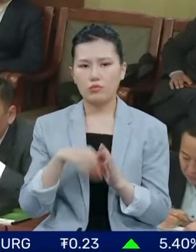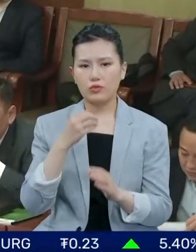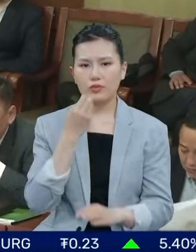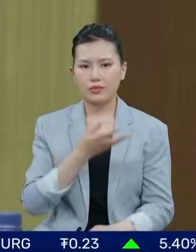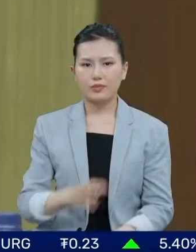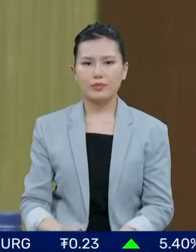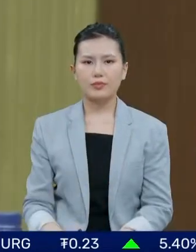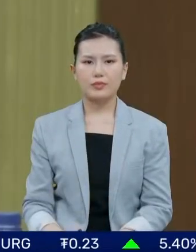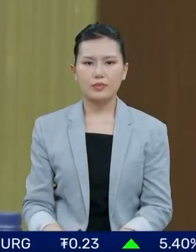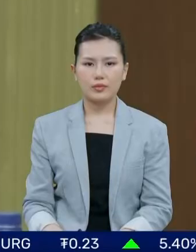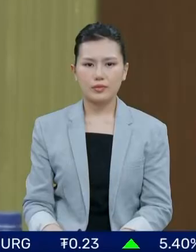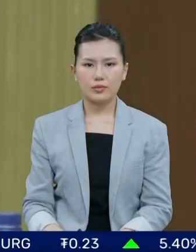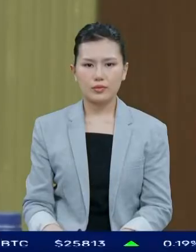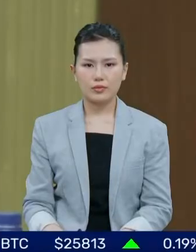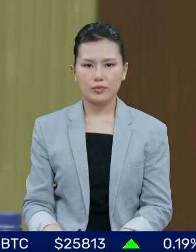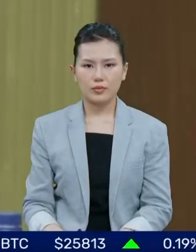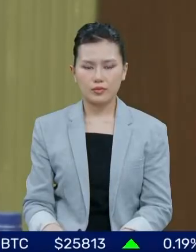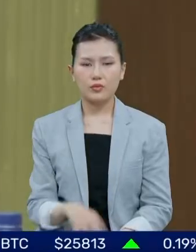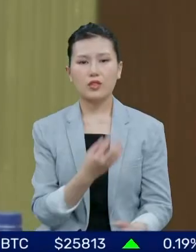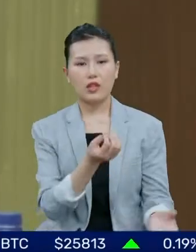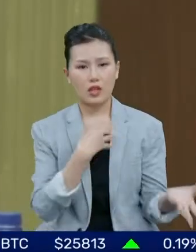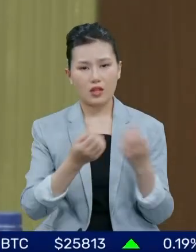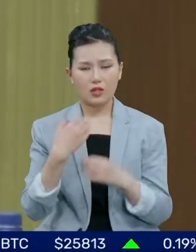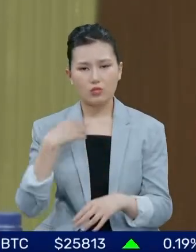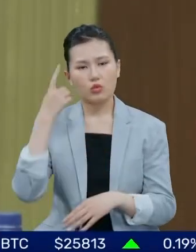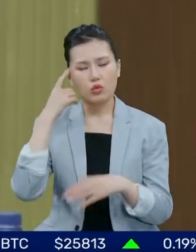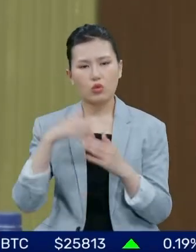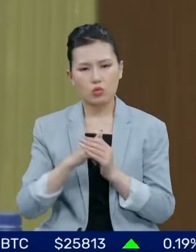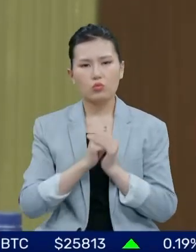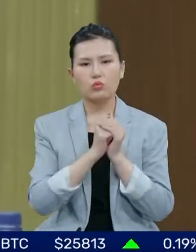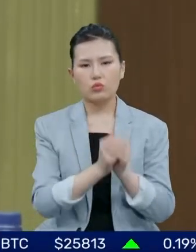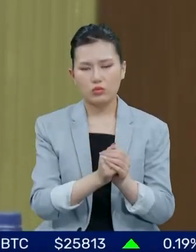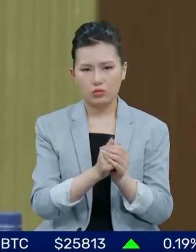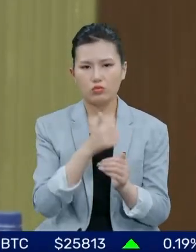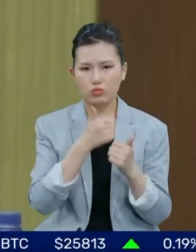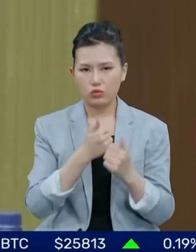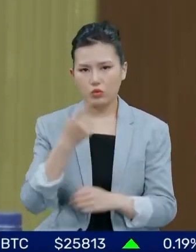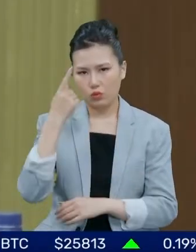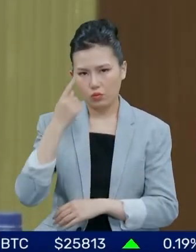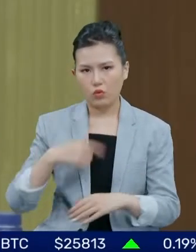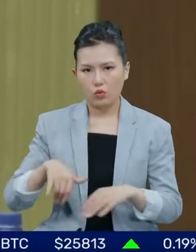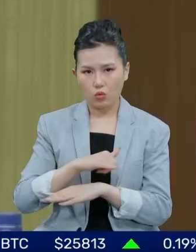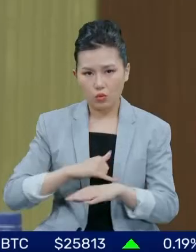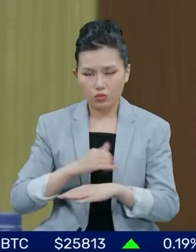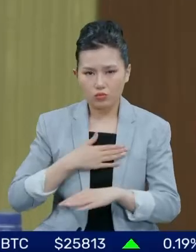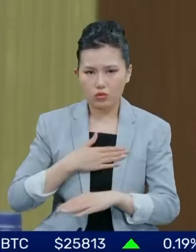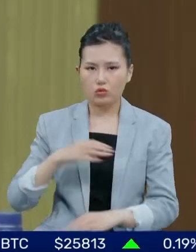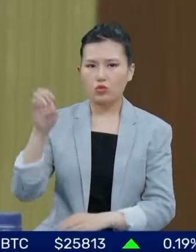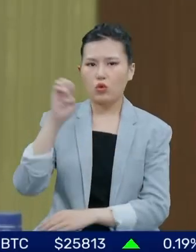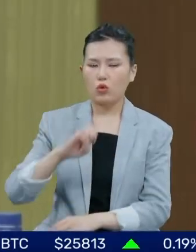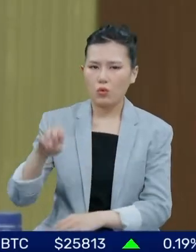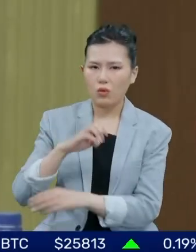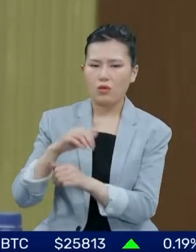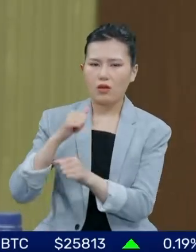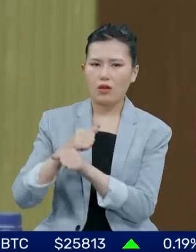дээр л заасан. Та бүхний байр суурь бол хүндэтгэж байна. За тэгэхээр Монгол улс бол одоо Европ байлгуул хамт арилгааны гишүүн улсын